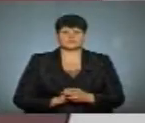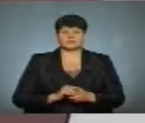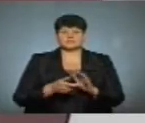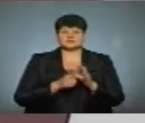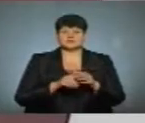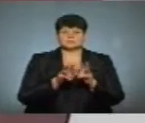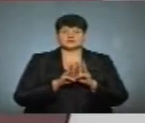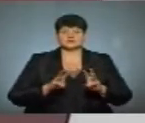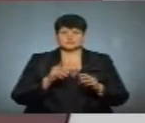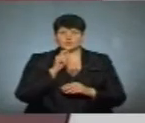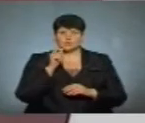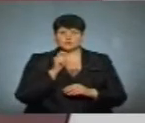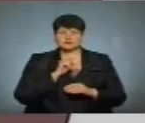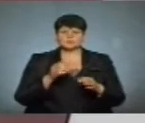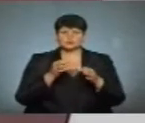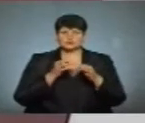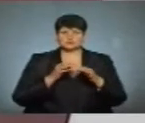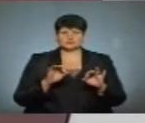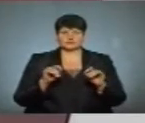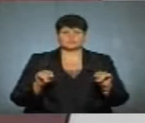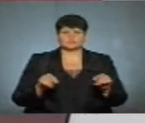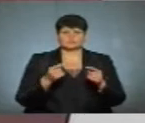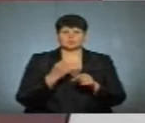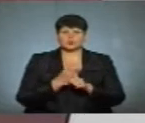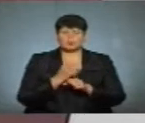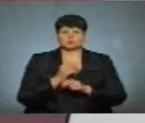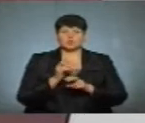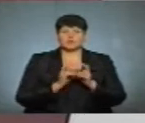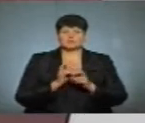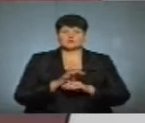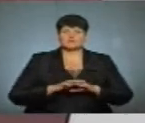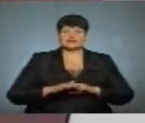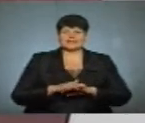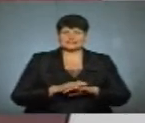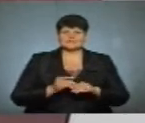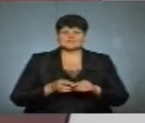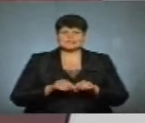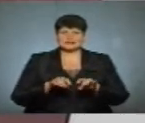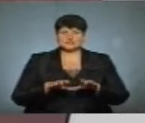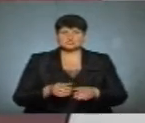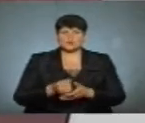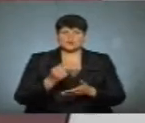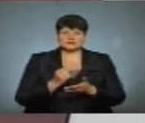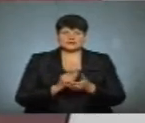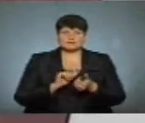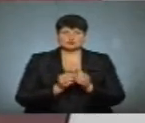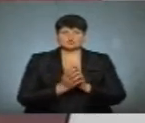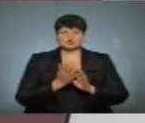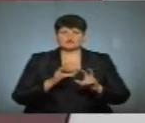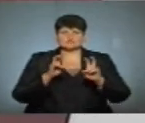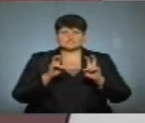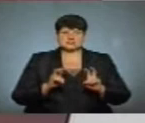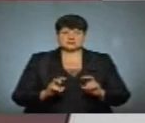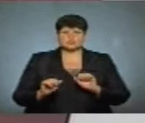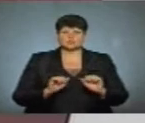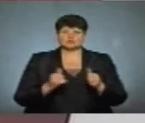Кабінет міністрів України дозволив відновити роботу промислових ринків. Таке рішення ухвалили на позачерговому засіданні уряду